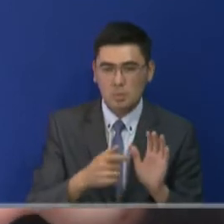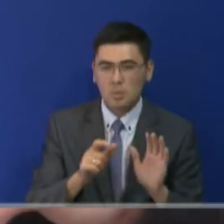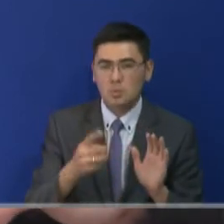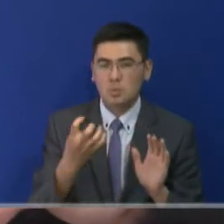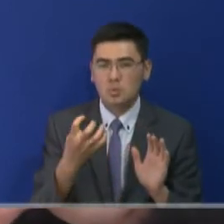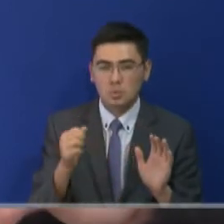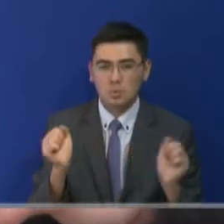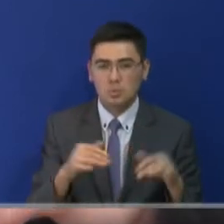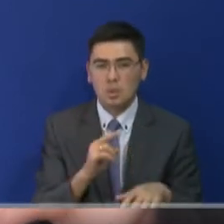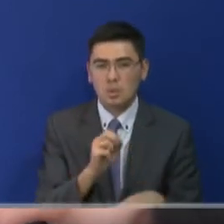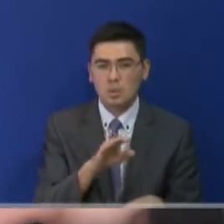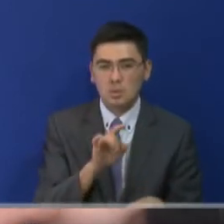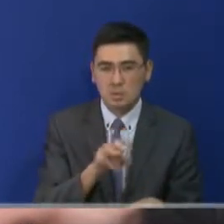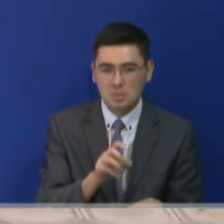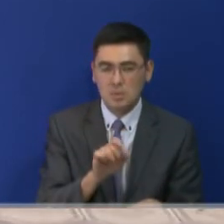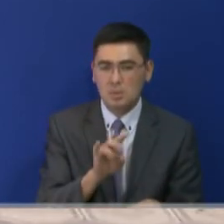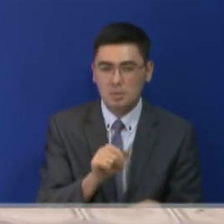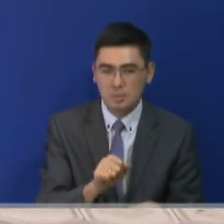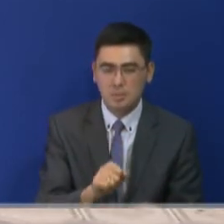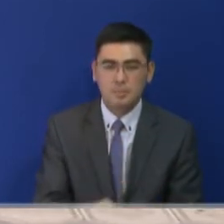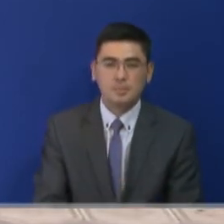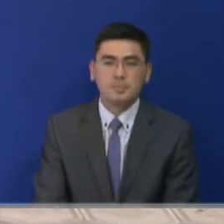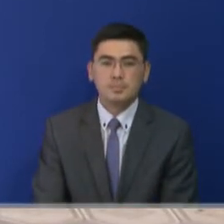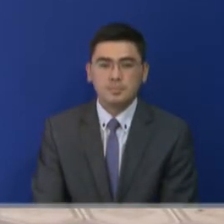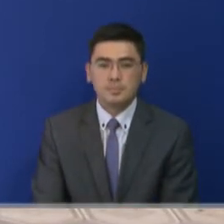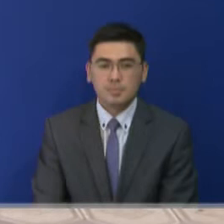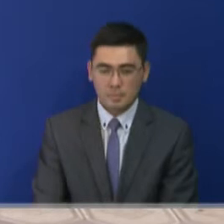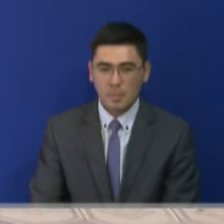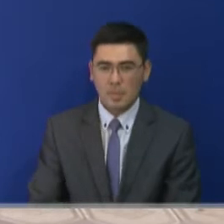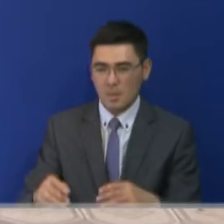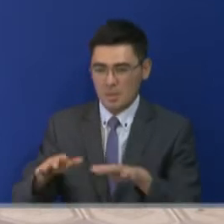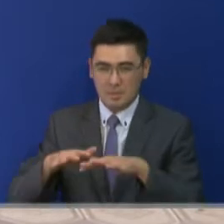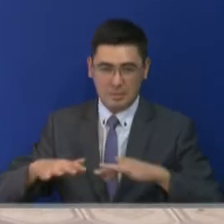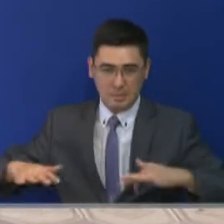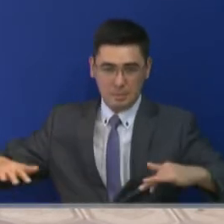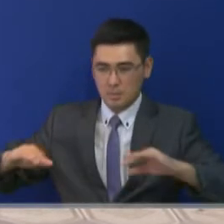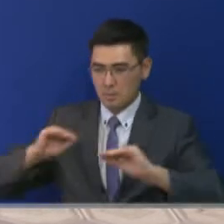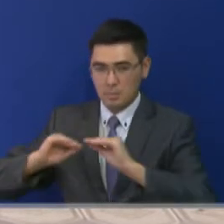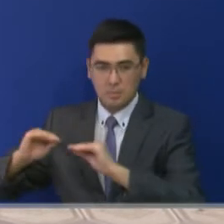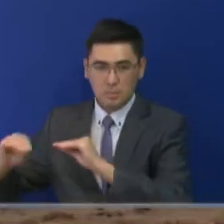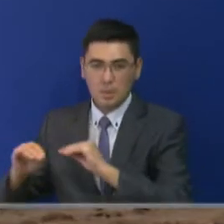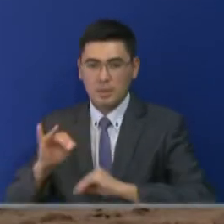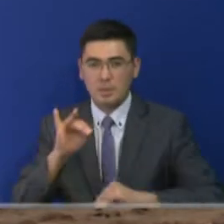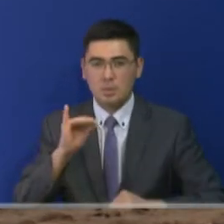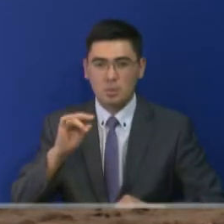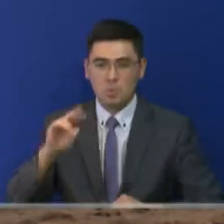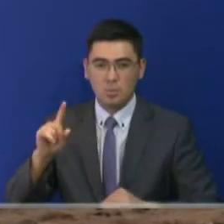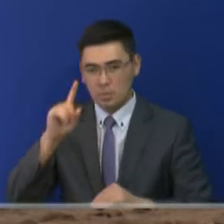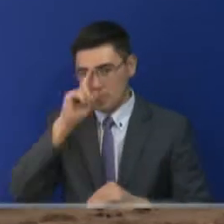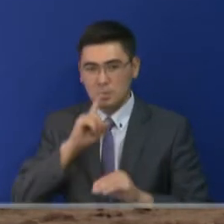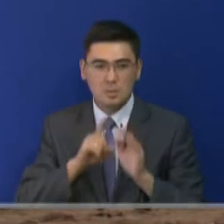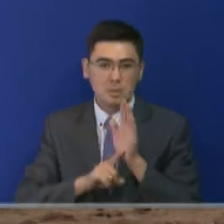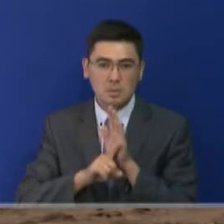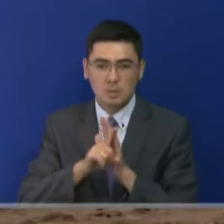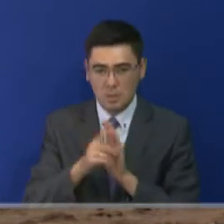бар. Неке қиятын жері бөлек. Мешіт маңын абаттандыру жұмыстары ағымдағы жылдың шілде айында басталған. Ол 47 мың